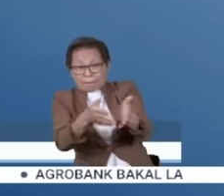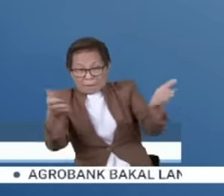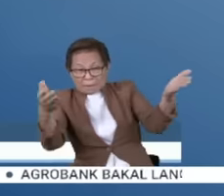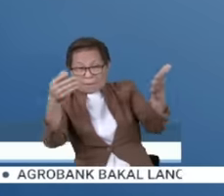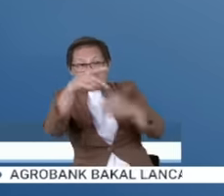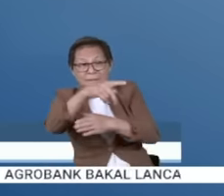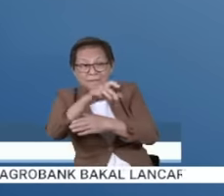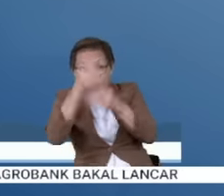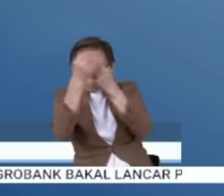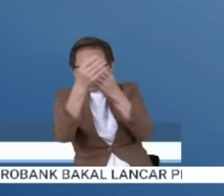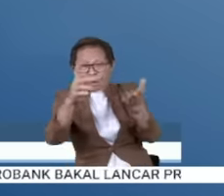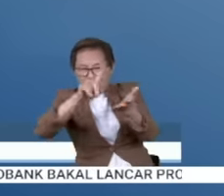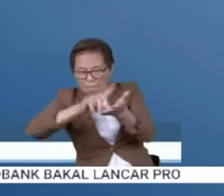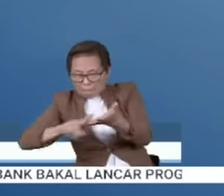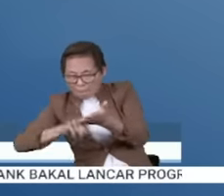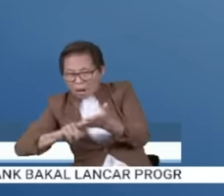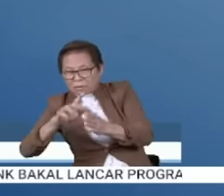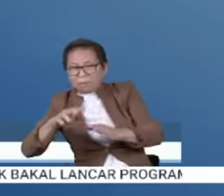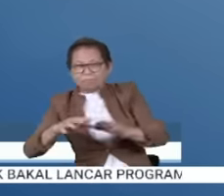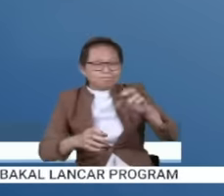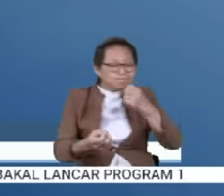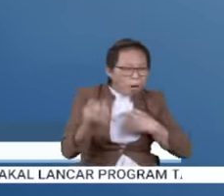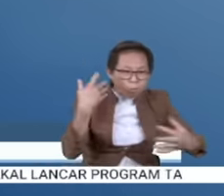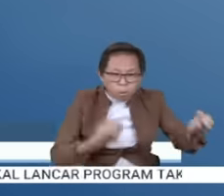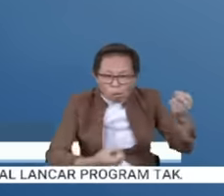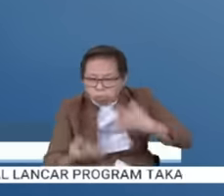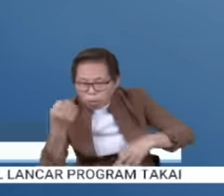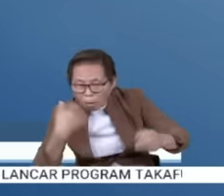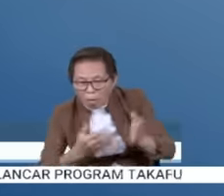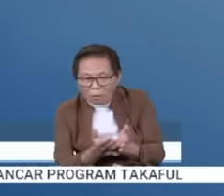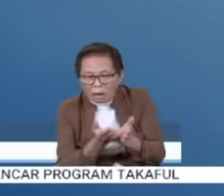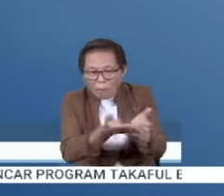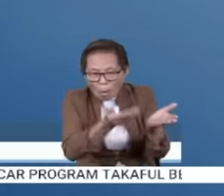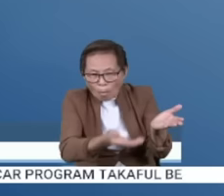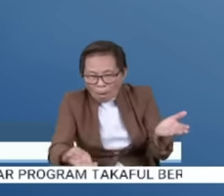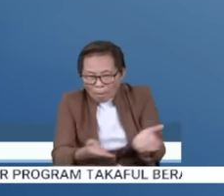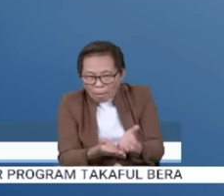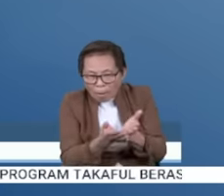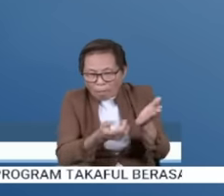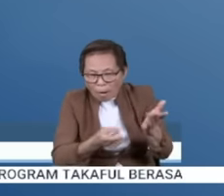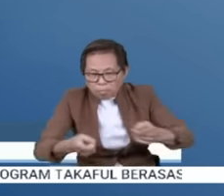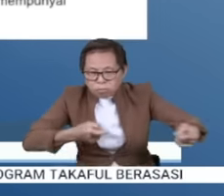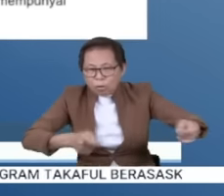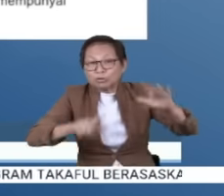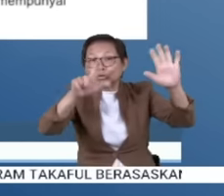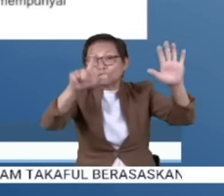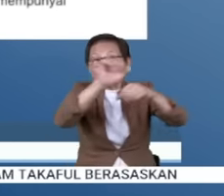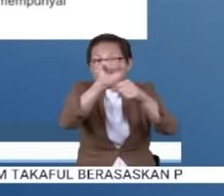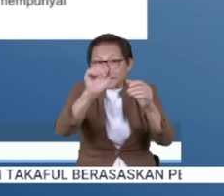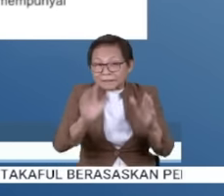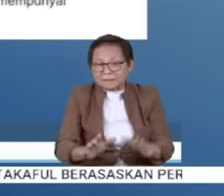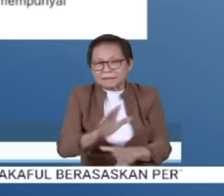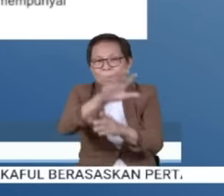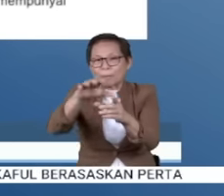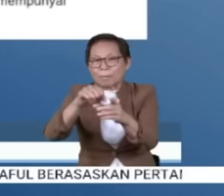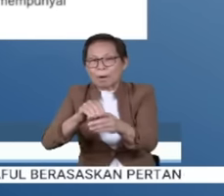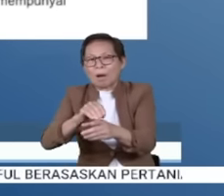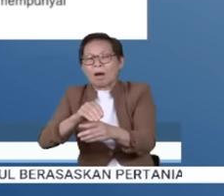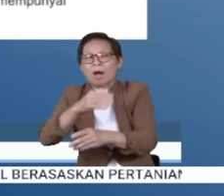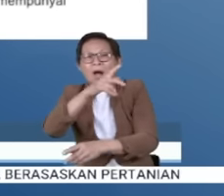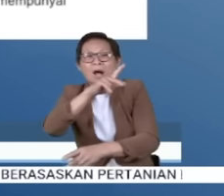memberitahu hasil pemeriksaan dan pengelehan mendapati kapal kargo berkenaan dikendalikan oleh 7 orang kru termasuk